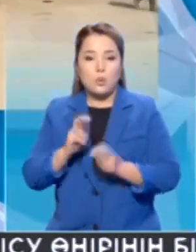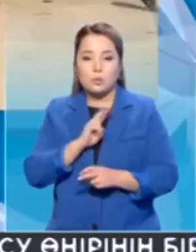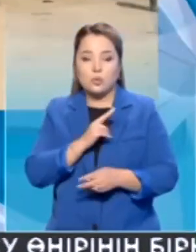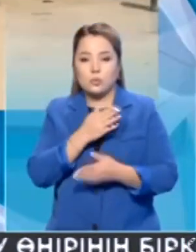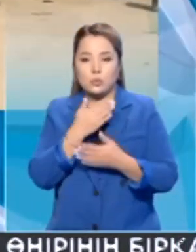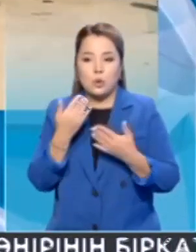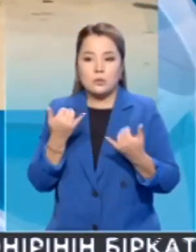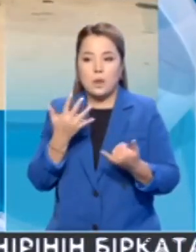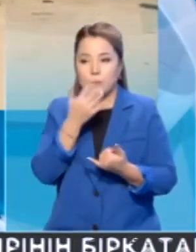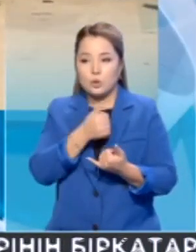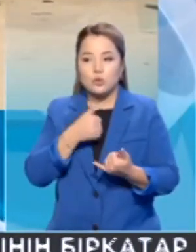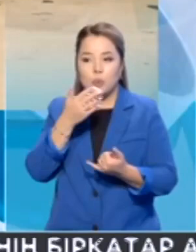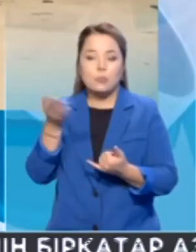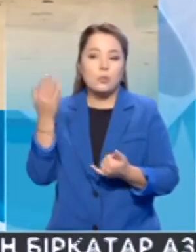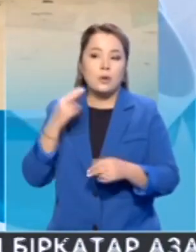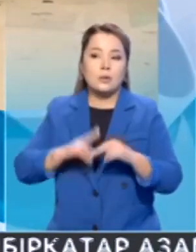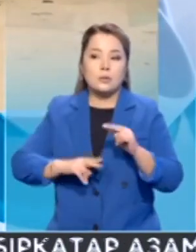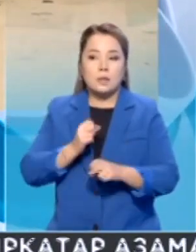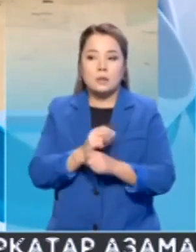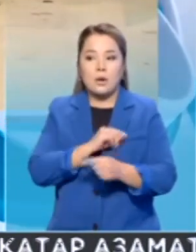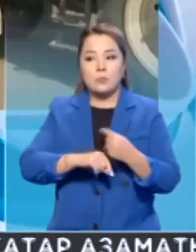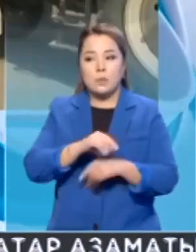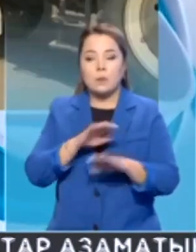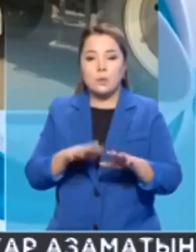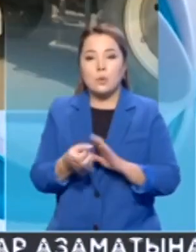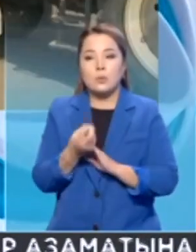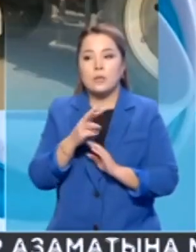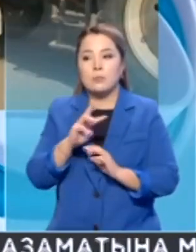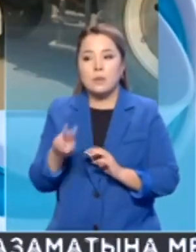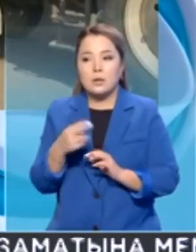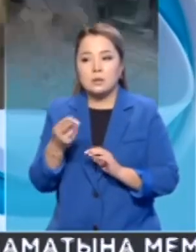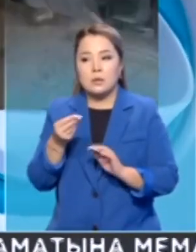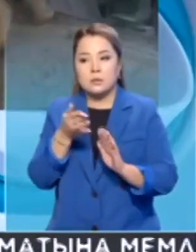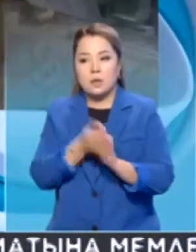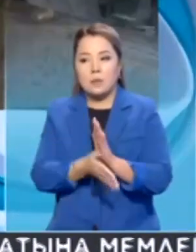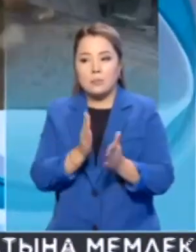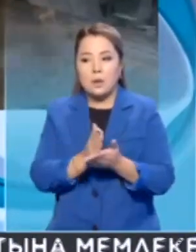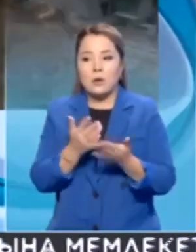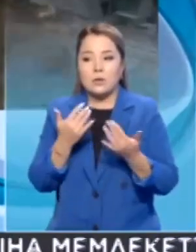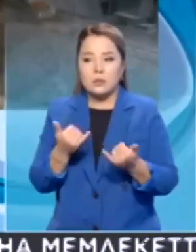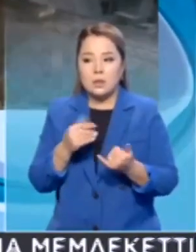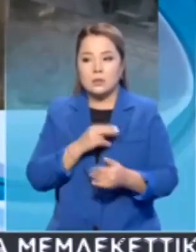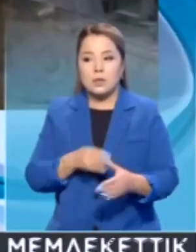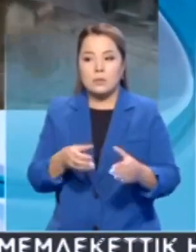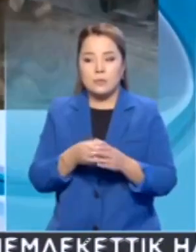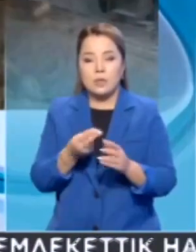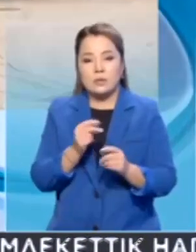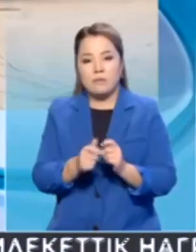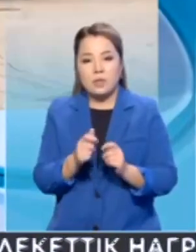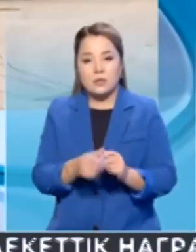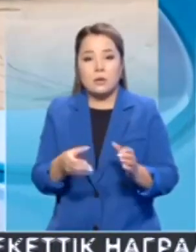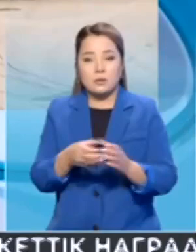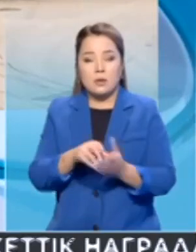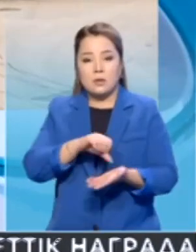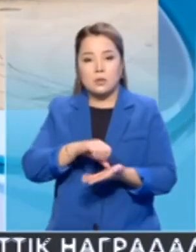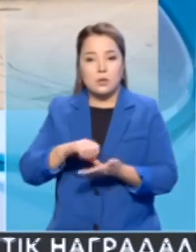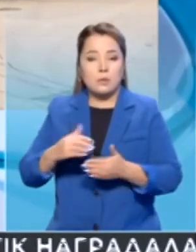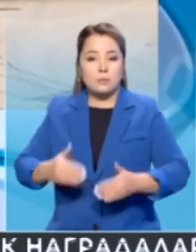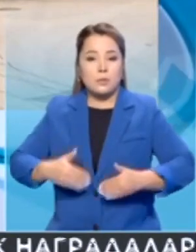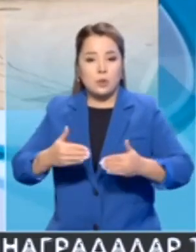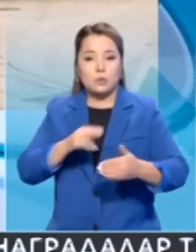тұр. 5 жыл бұрын іске қосылған кәсіпорынға 12 миллиард теңге жұмсалған еді. Бірақ серіктес инвестор тарапынан серпінді